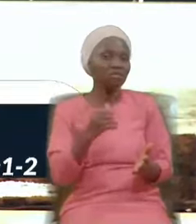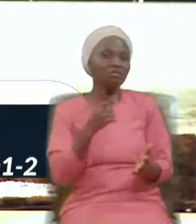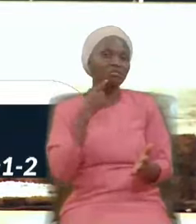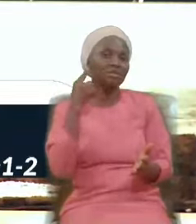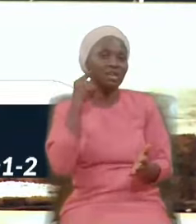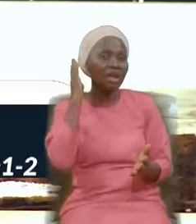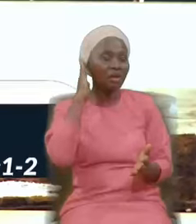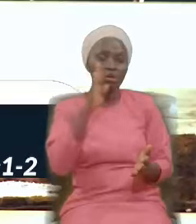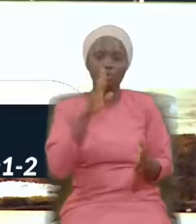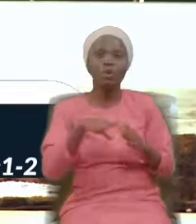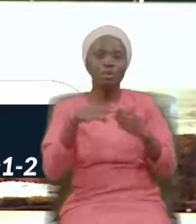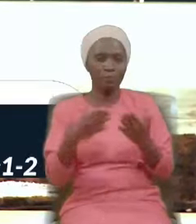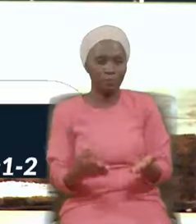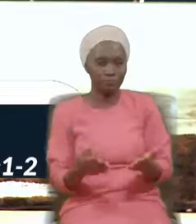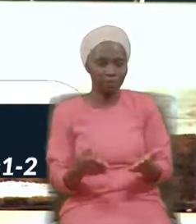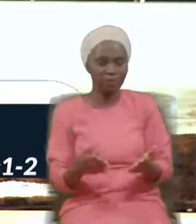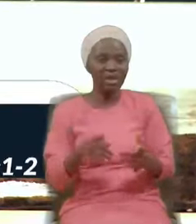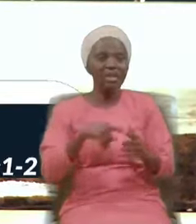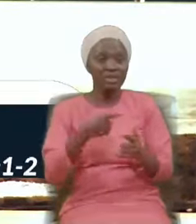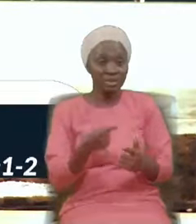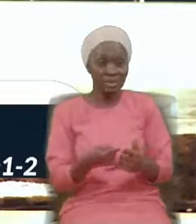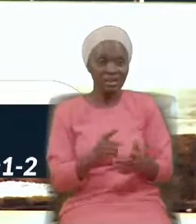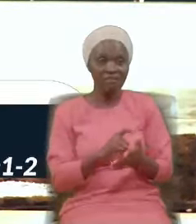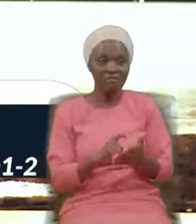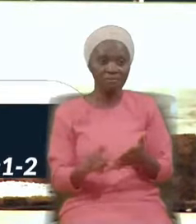sourds. Alors, verset 6,